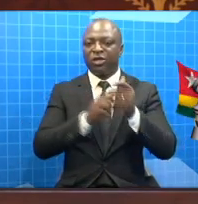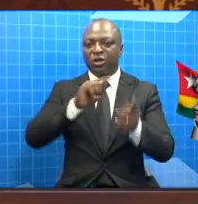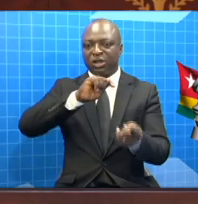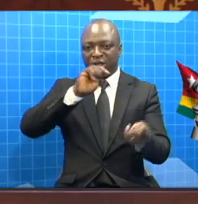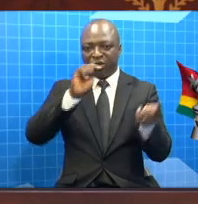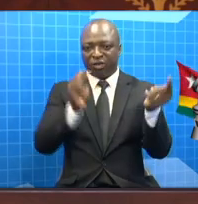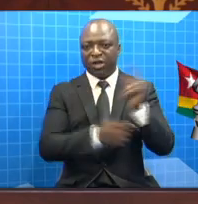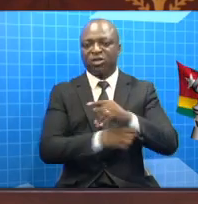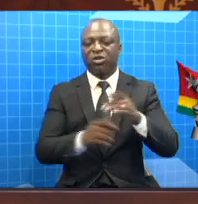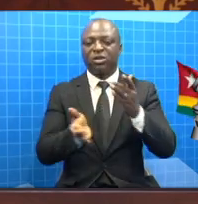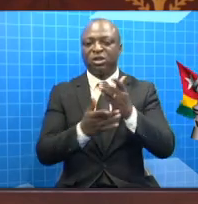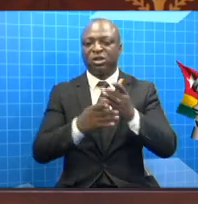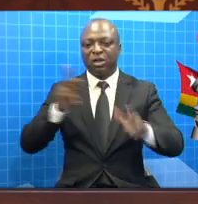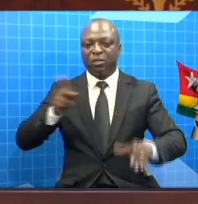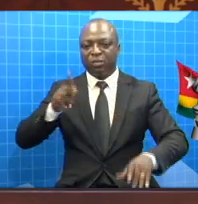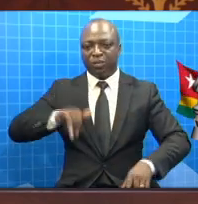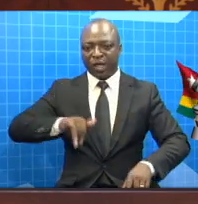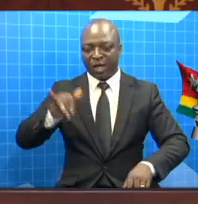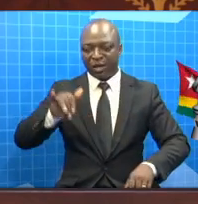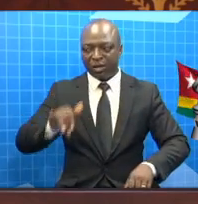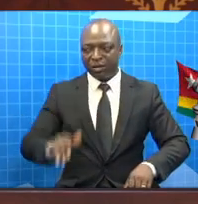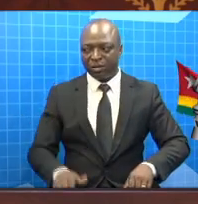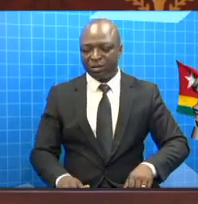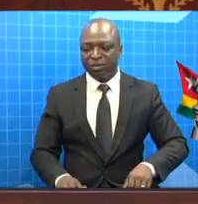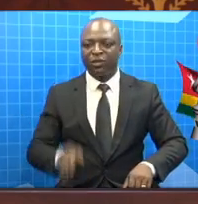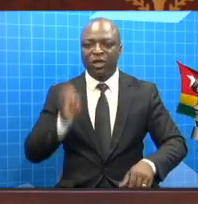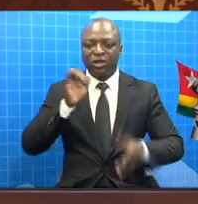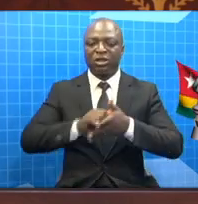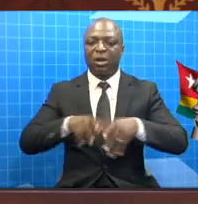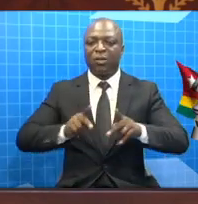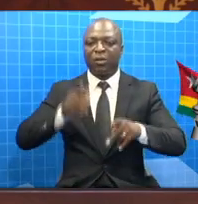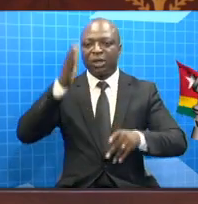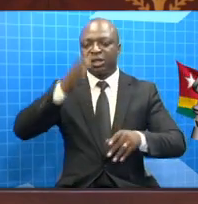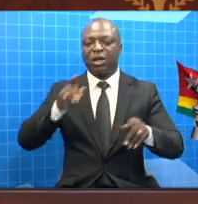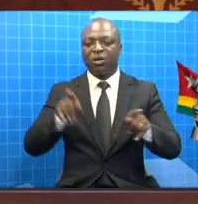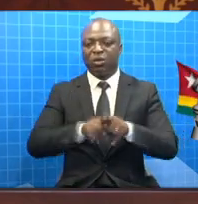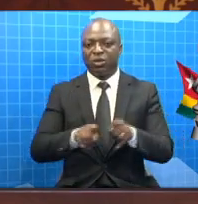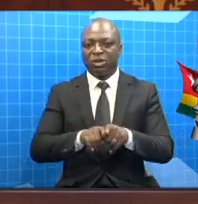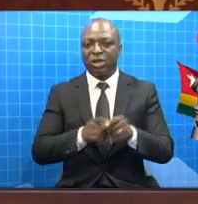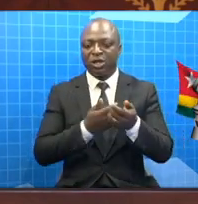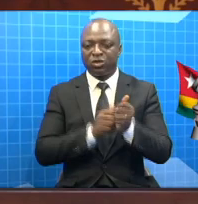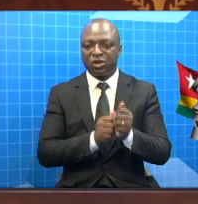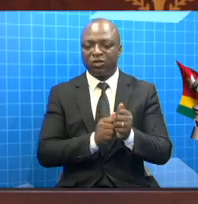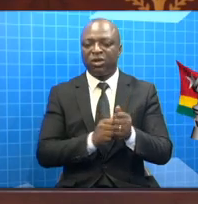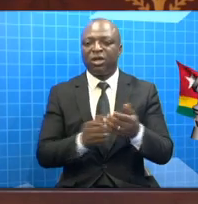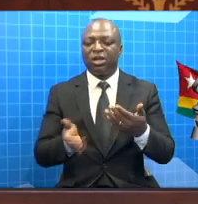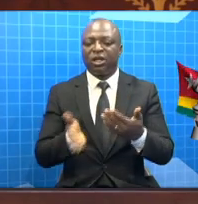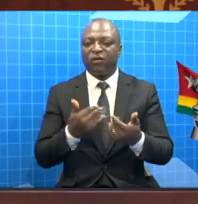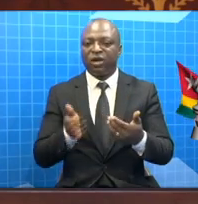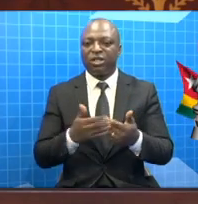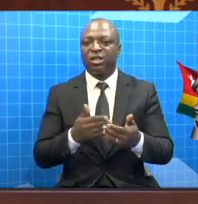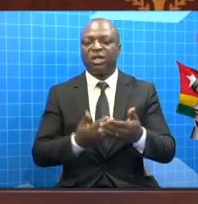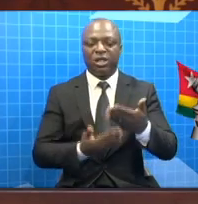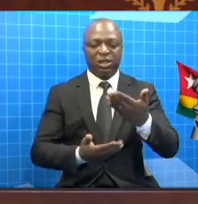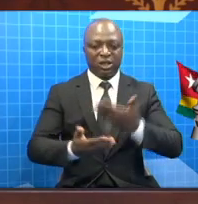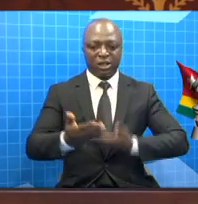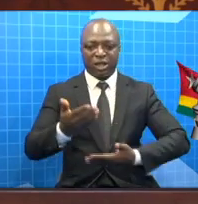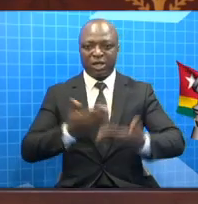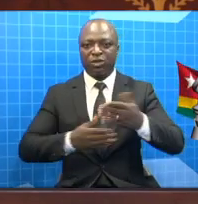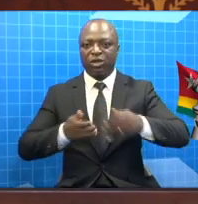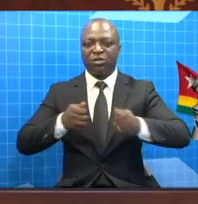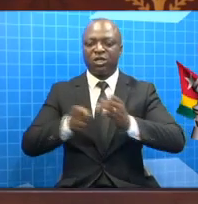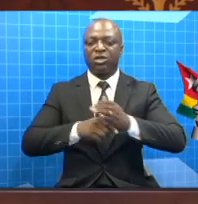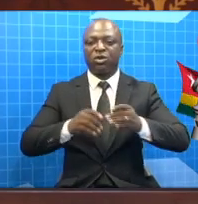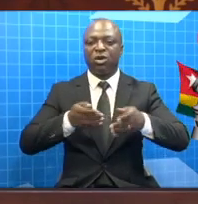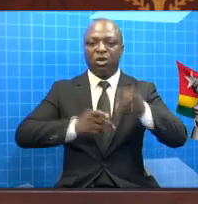transformation digitale pérenne. Elle permettra notamment de faciliter les interactions de l'administration